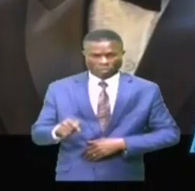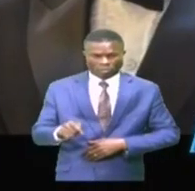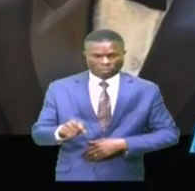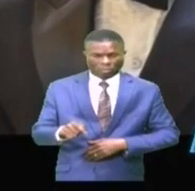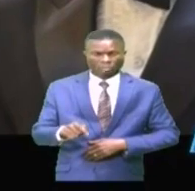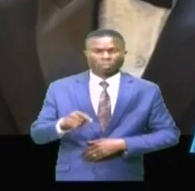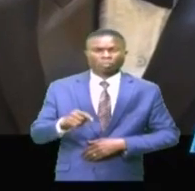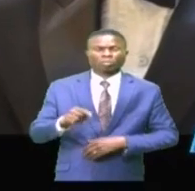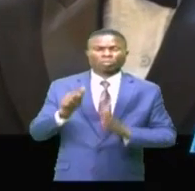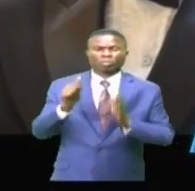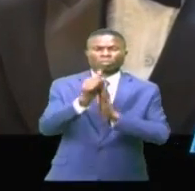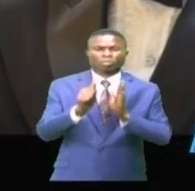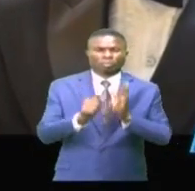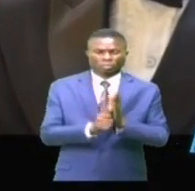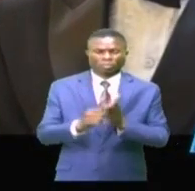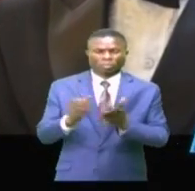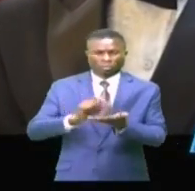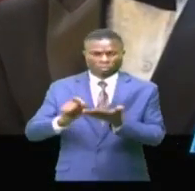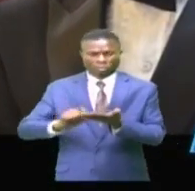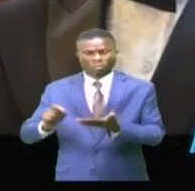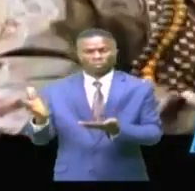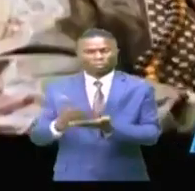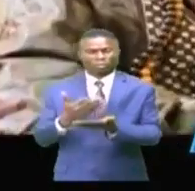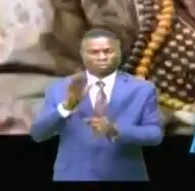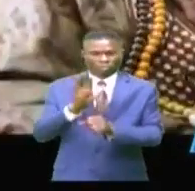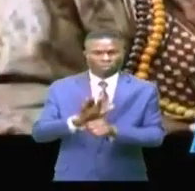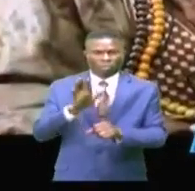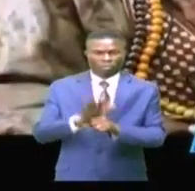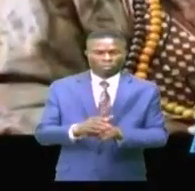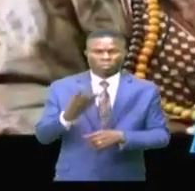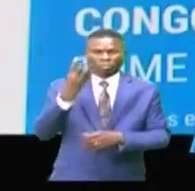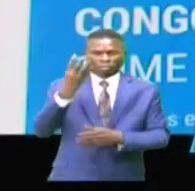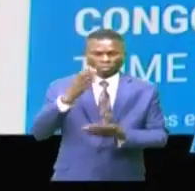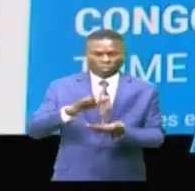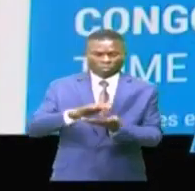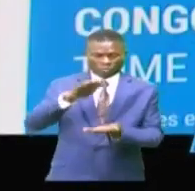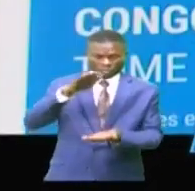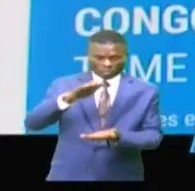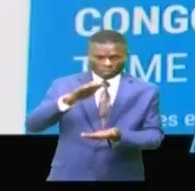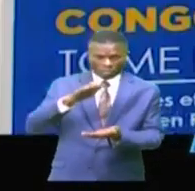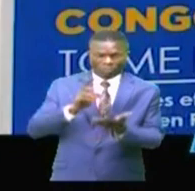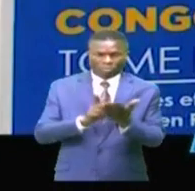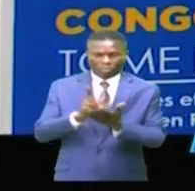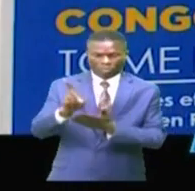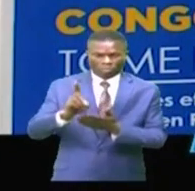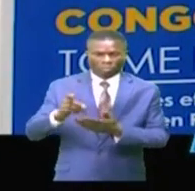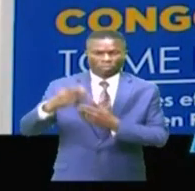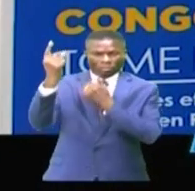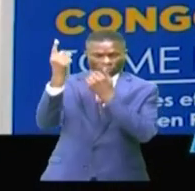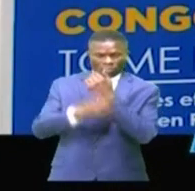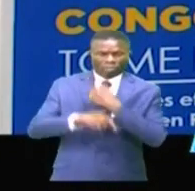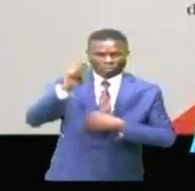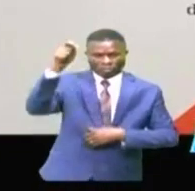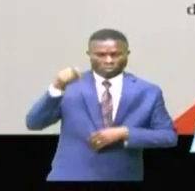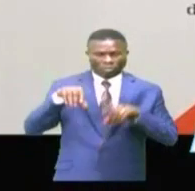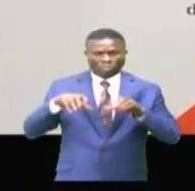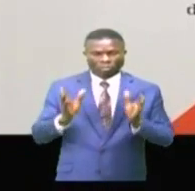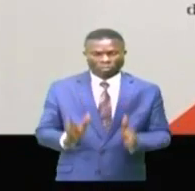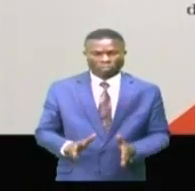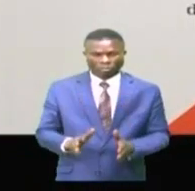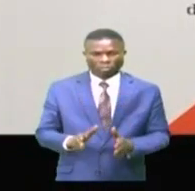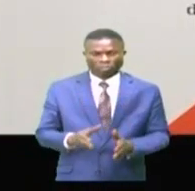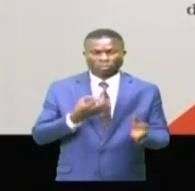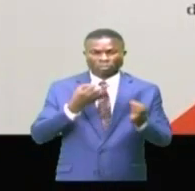son actif plusieurs ouvrages juridiques dont quatre volumes sur le droit pénal militaire congolais et le